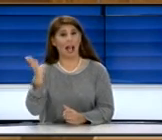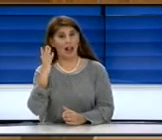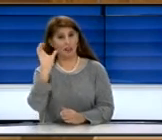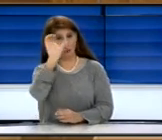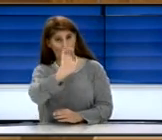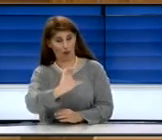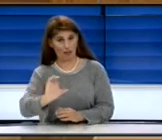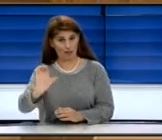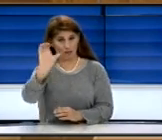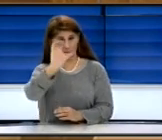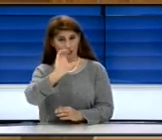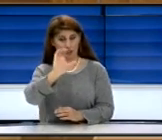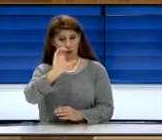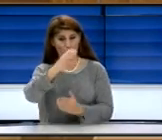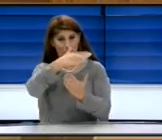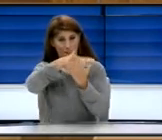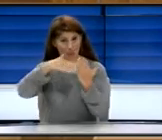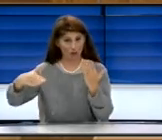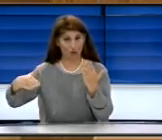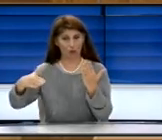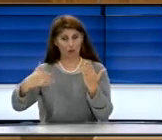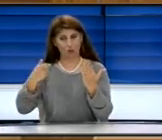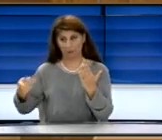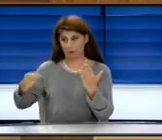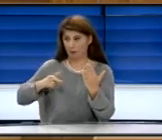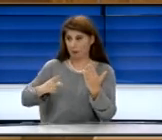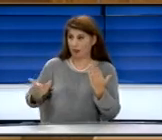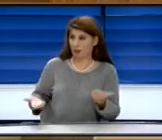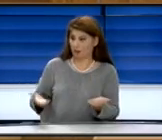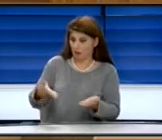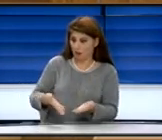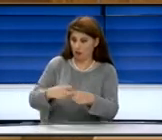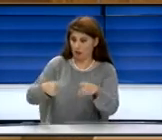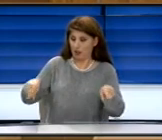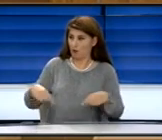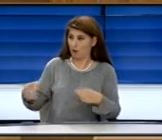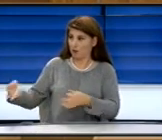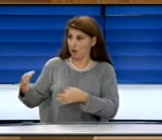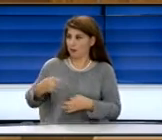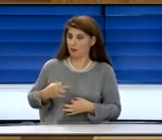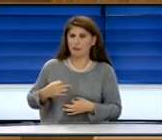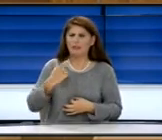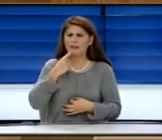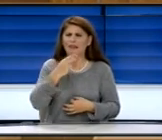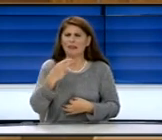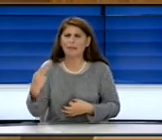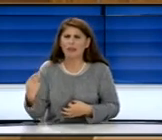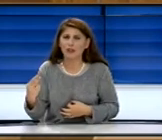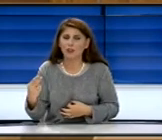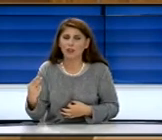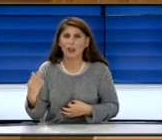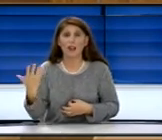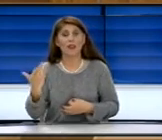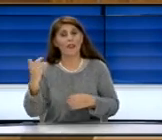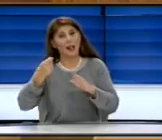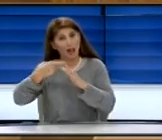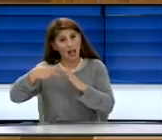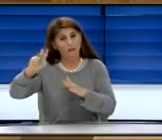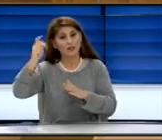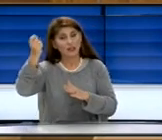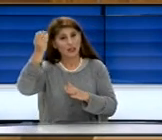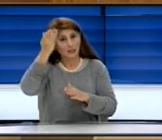ευρωπαϊκό μέσο όρο, μας απαντάτε. Έτσι μας απαντήσατε εδώ μέσα. Δηλαδή, τι σημαίνει αυτό? αν η αύξηση